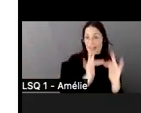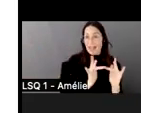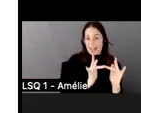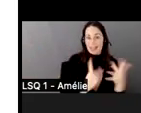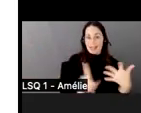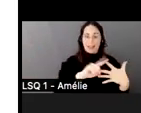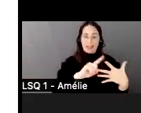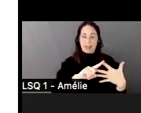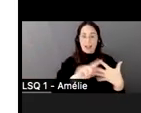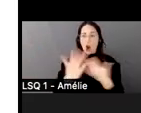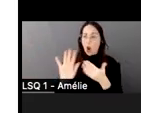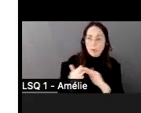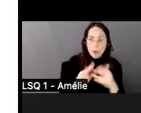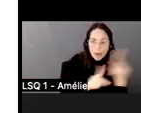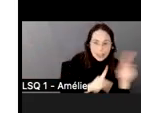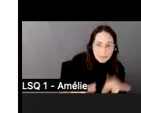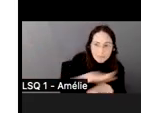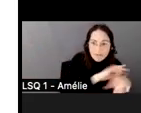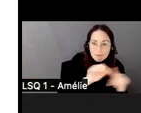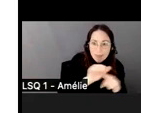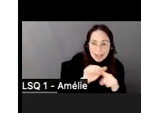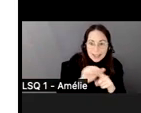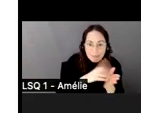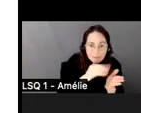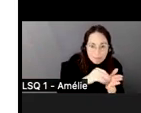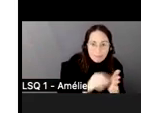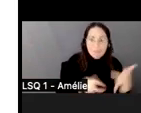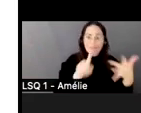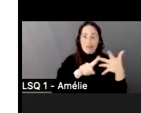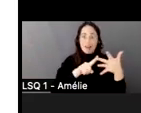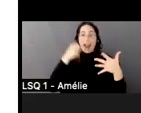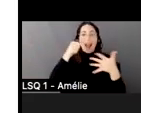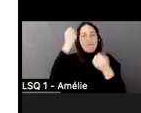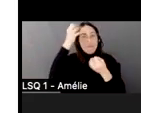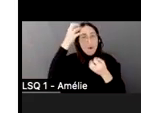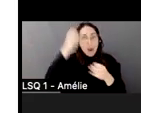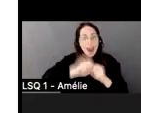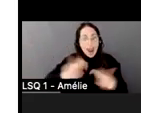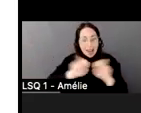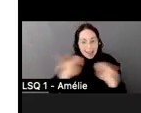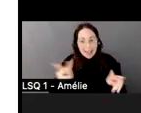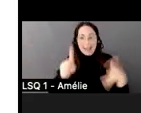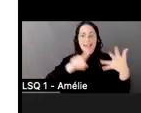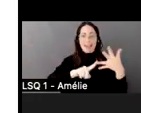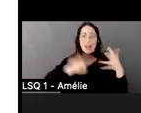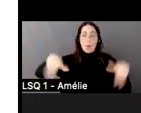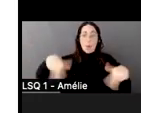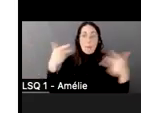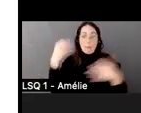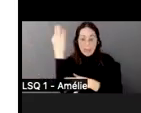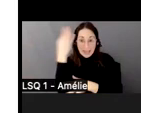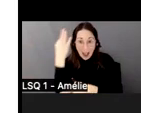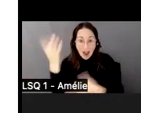la communauté de pratique, l'infolettre, des webinaires et la trousse à outils.